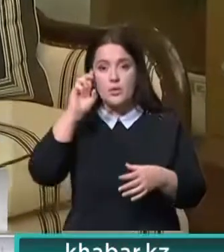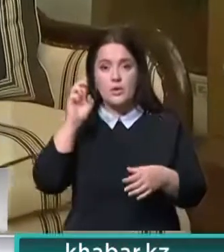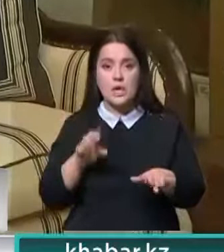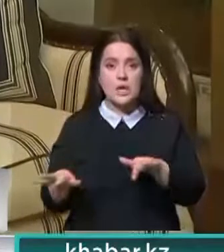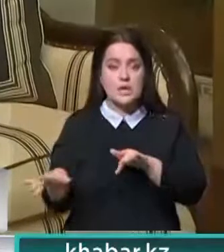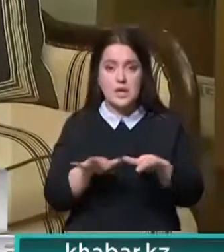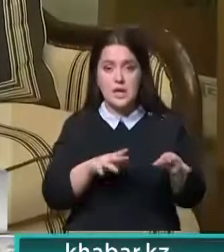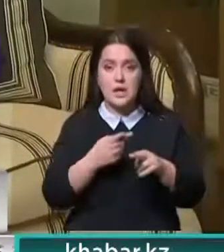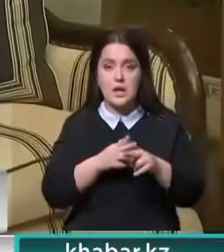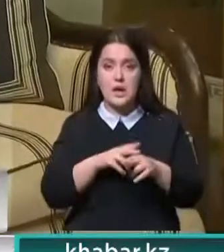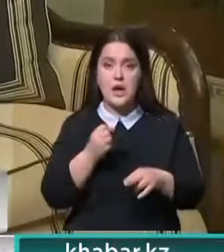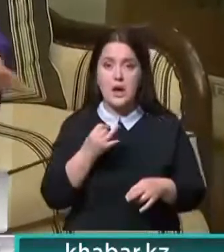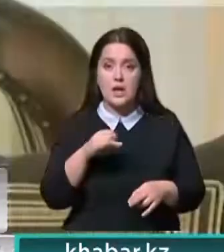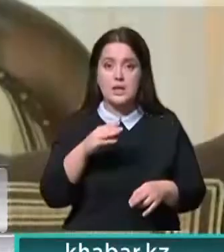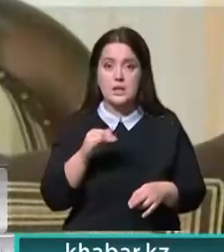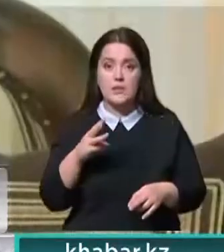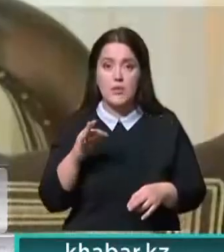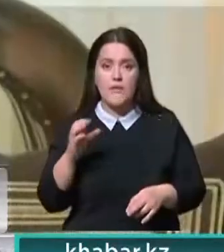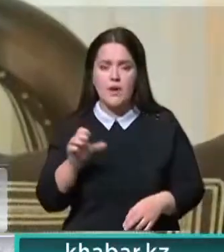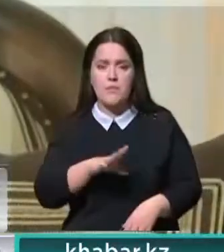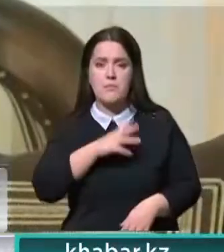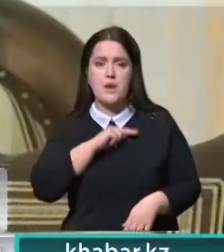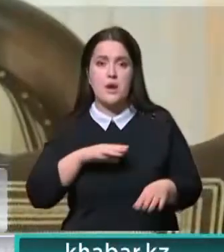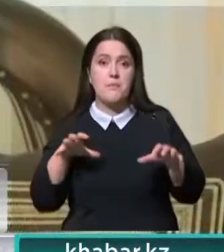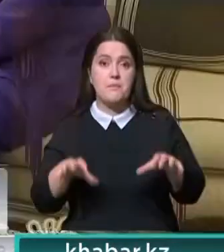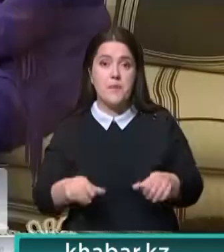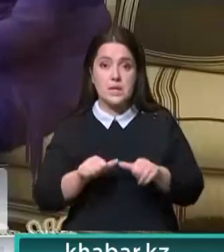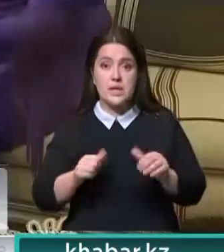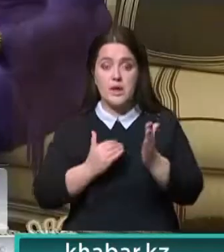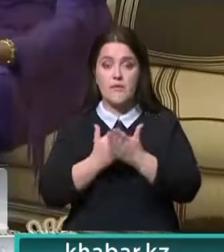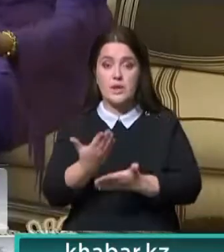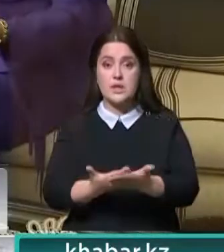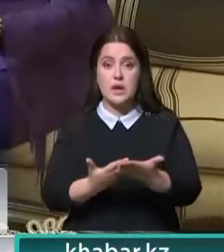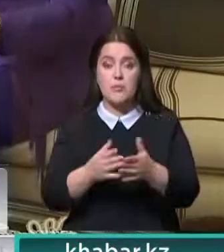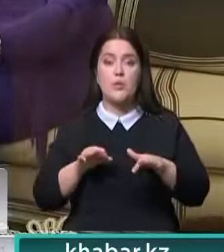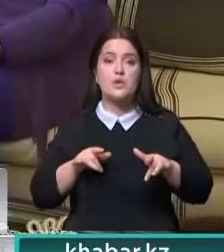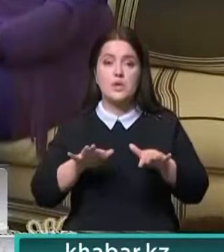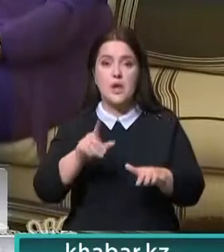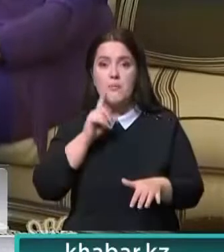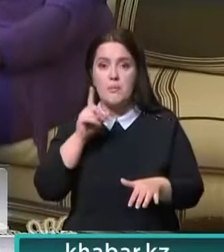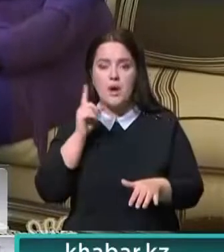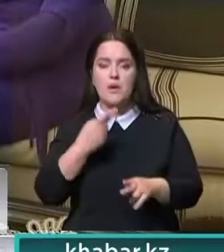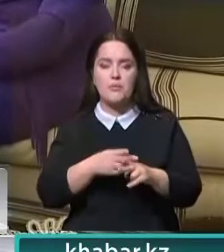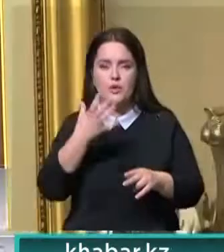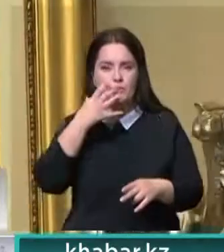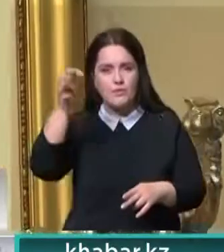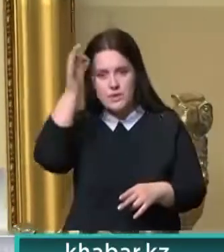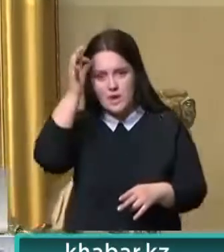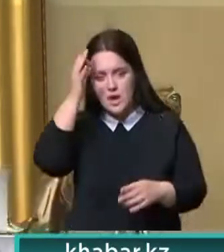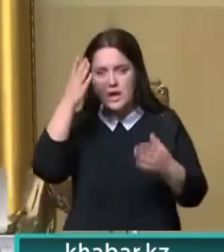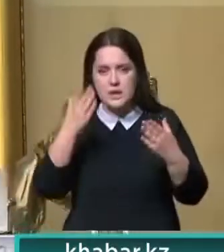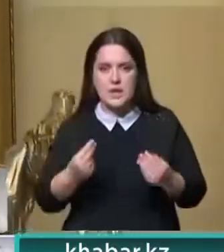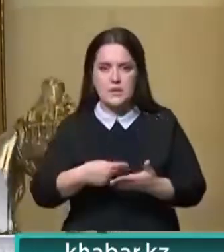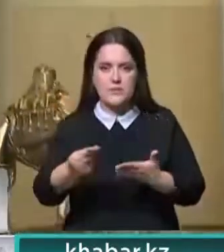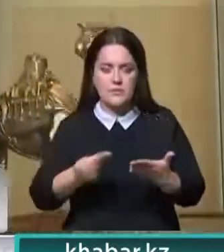деятель Казахстана Бирганым Айтимова, в то время работавшая председателем Комитета Верховного Совета по делам молодежи, с особой теплотой вспоминает день